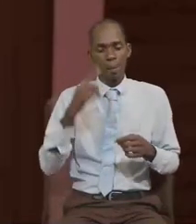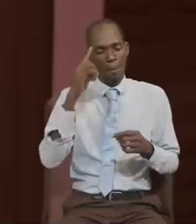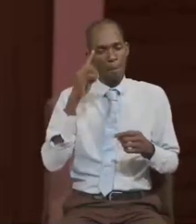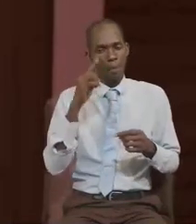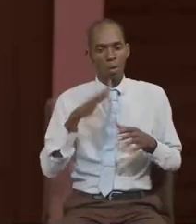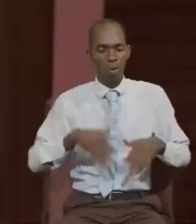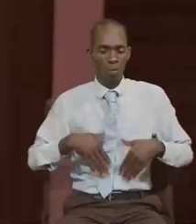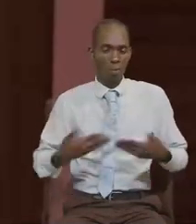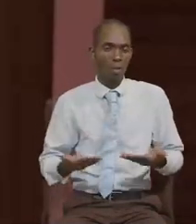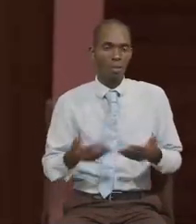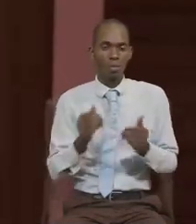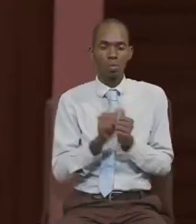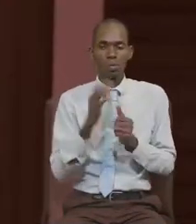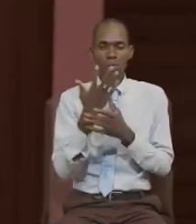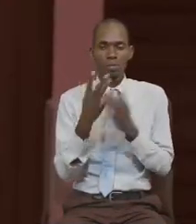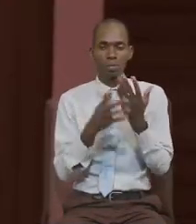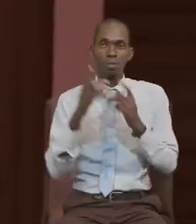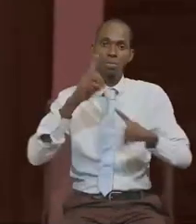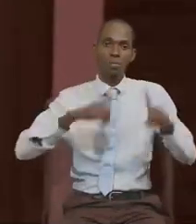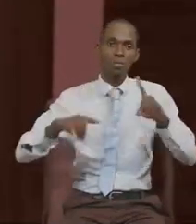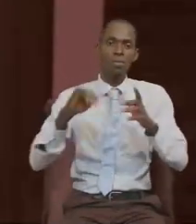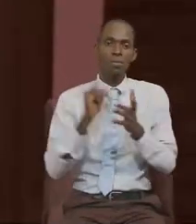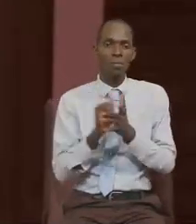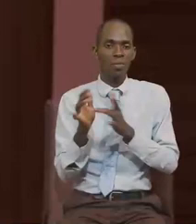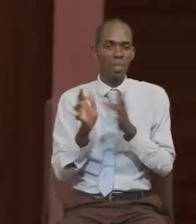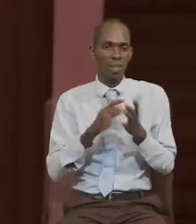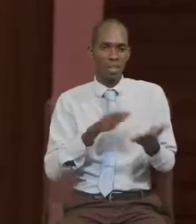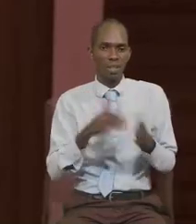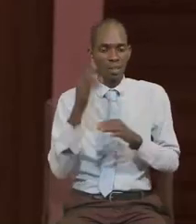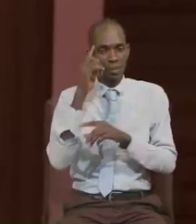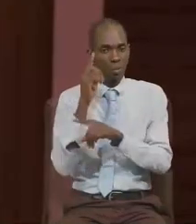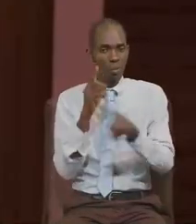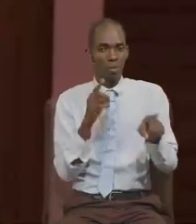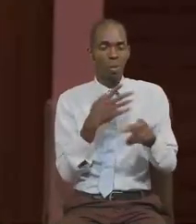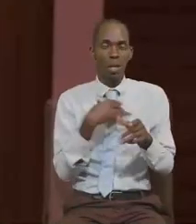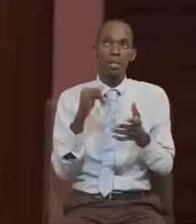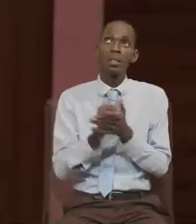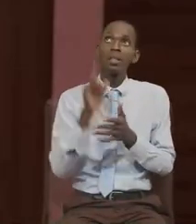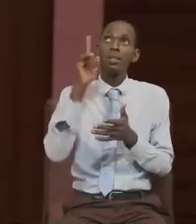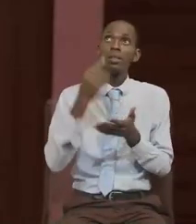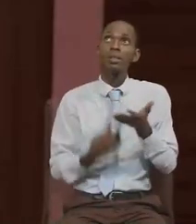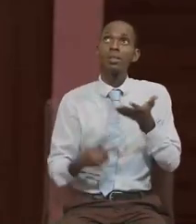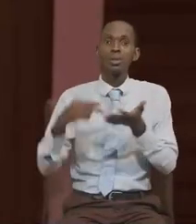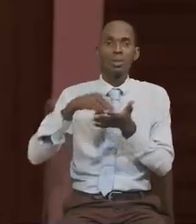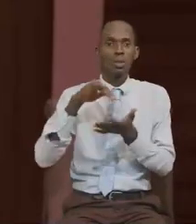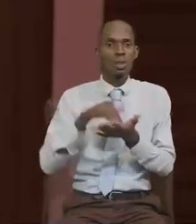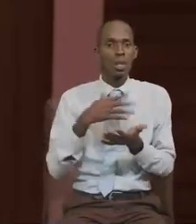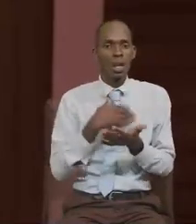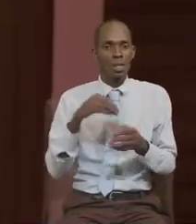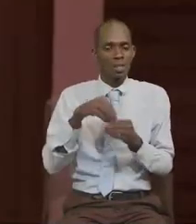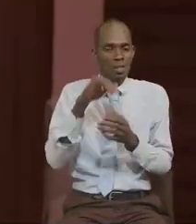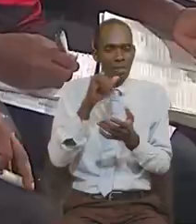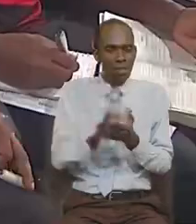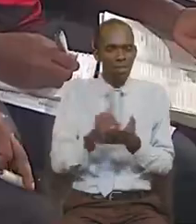Jésus est mort pour toi et qu'il est ressuscité encore. Et dans cette résurrection, il